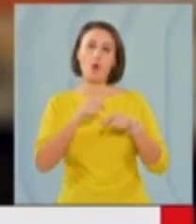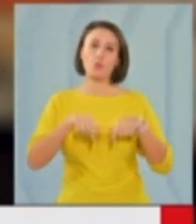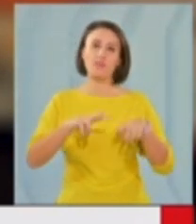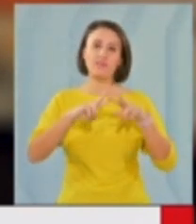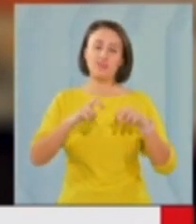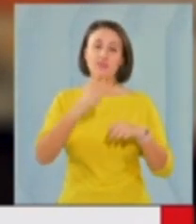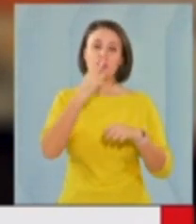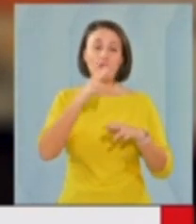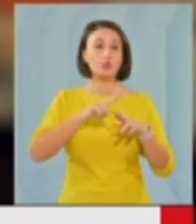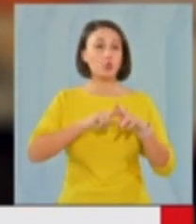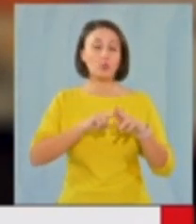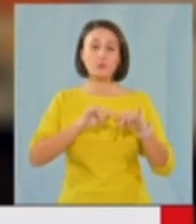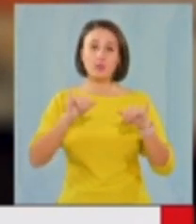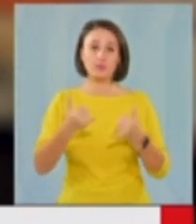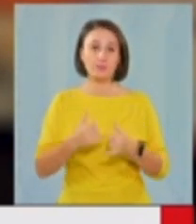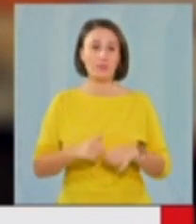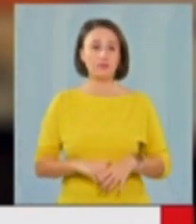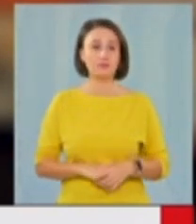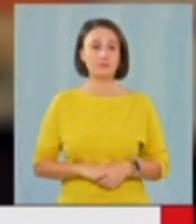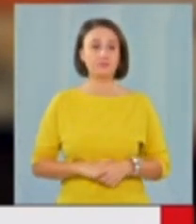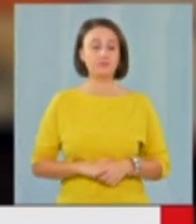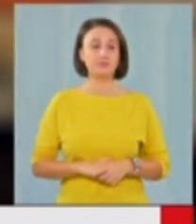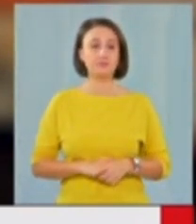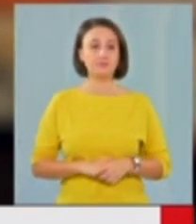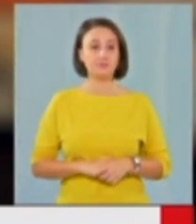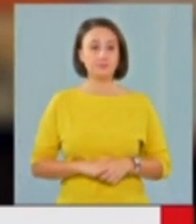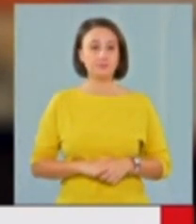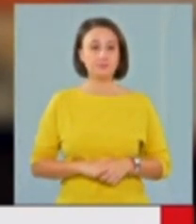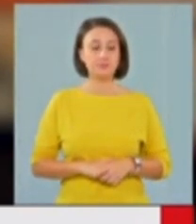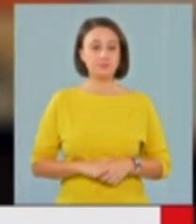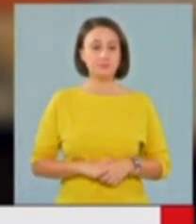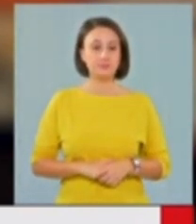fac acum cercetări pentru a stabili cauzele incidentului și pentru a identifica persoanele implicate.